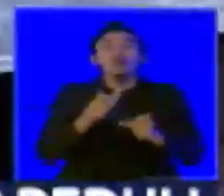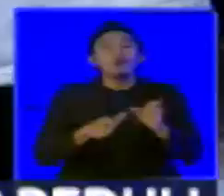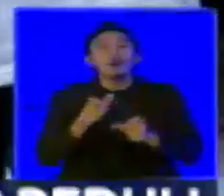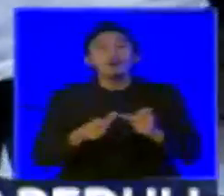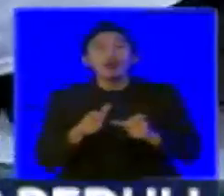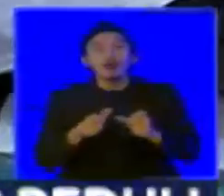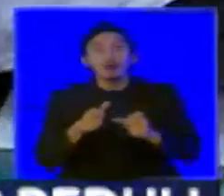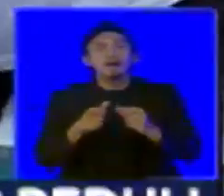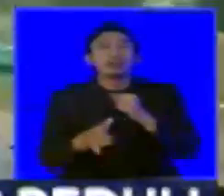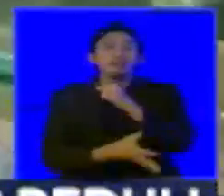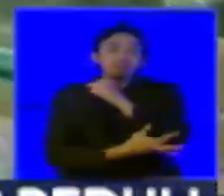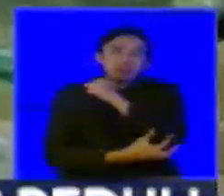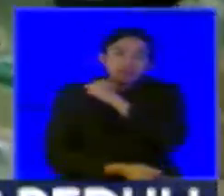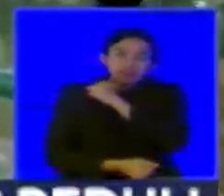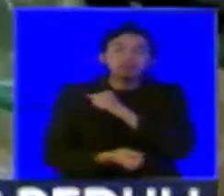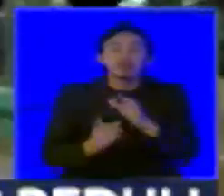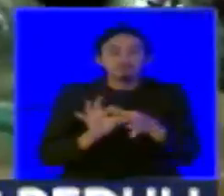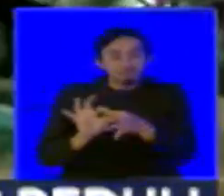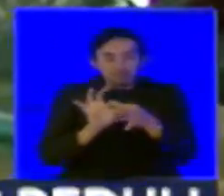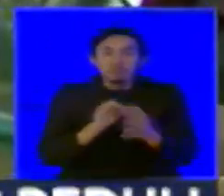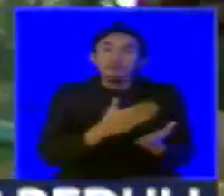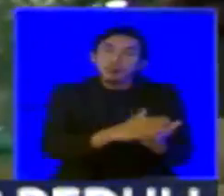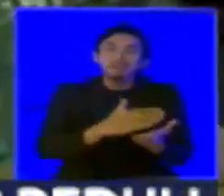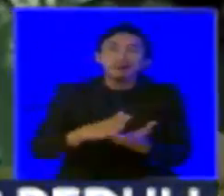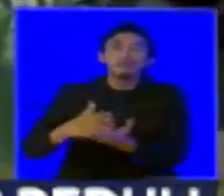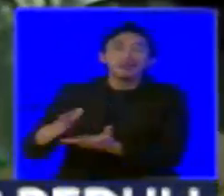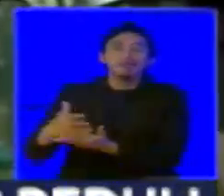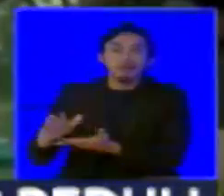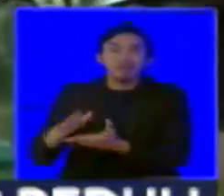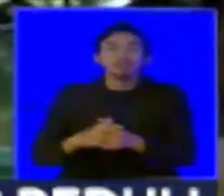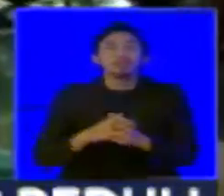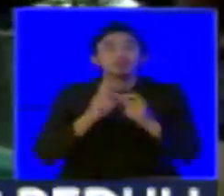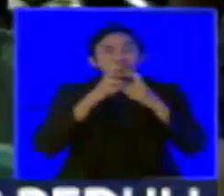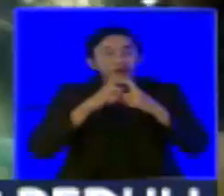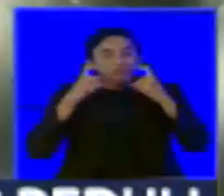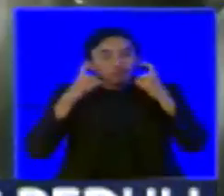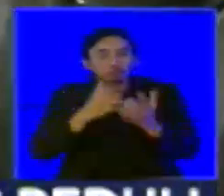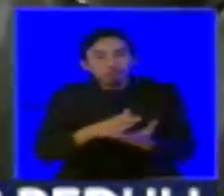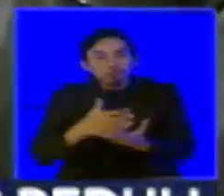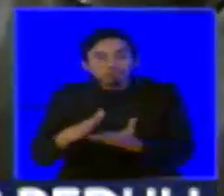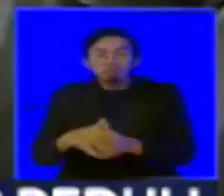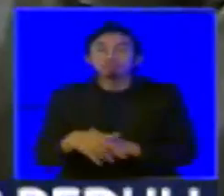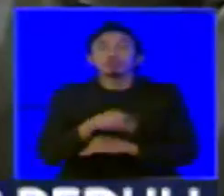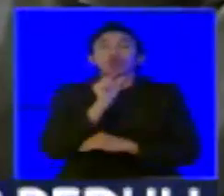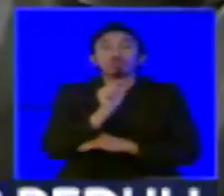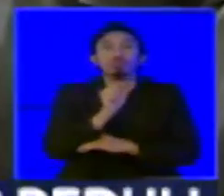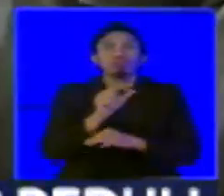Barat melalui MNC Peduli juga memberikan bantuan alat pelindung diri untuk tenaga medis. Kita lihat